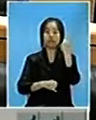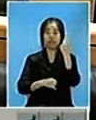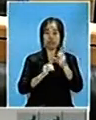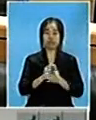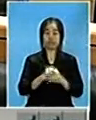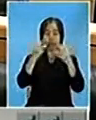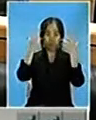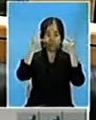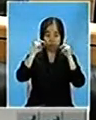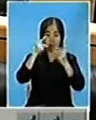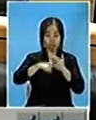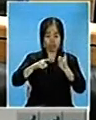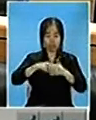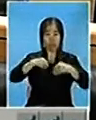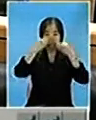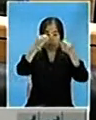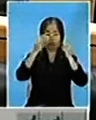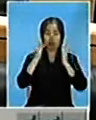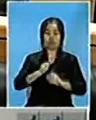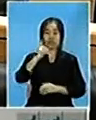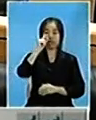นายกมาจากการเลือกตั้งผมให้สัก20 ล้านอ่ะ